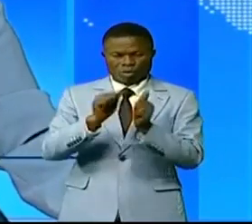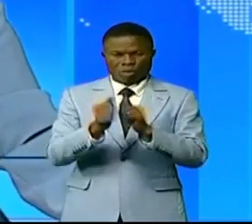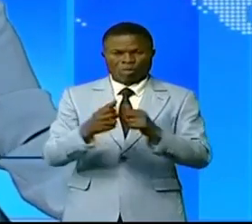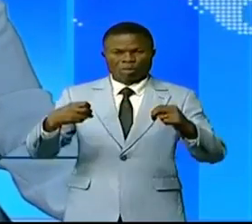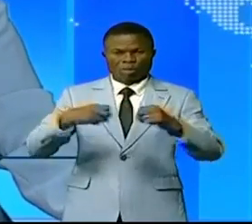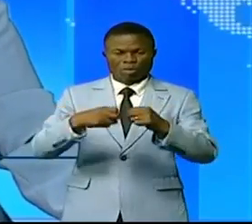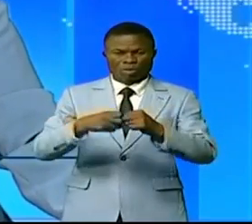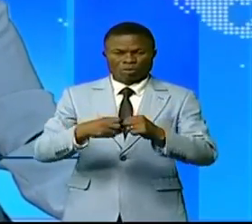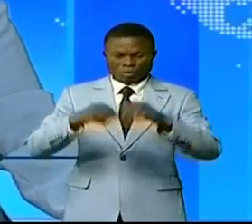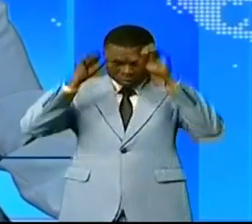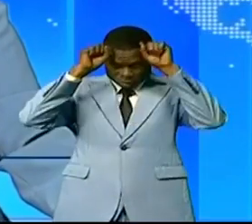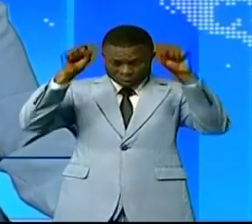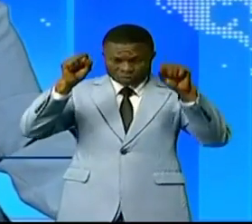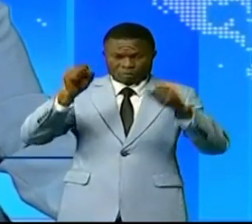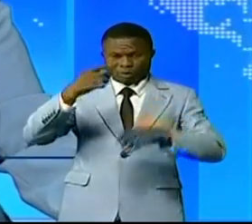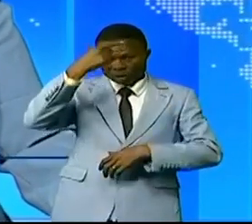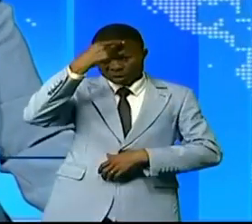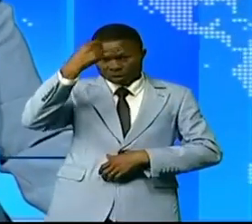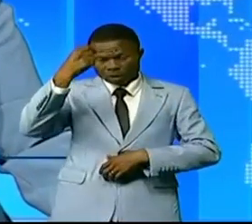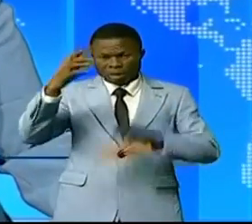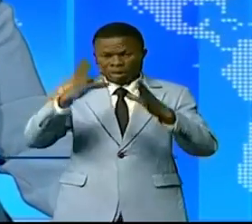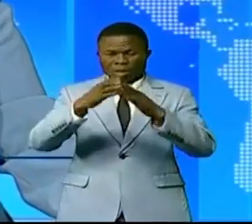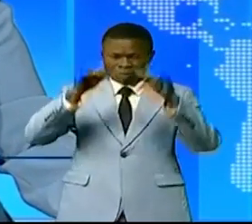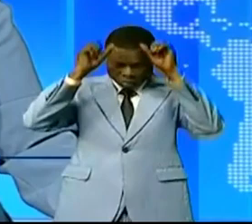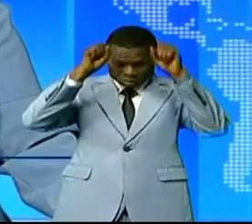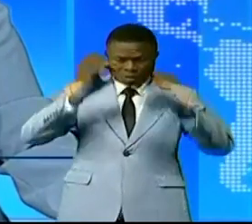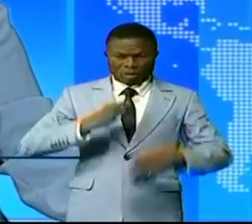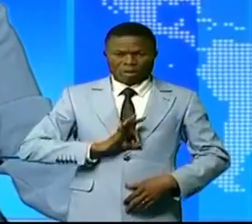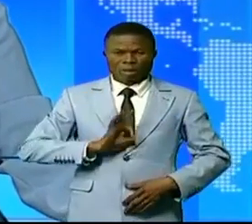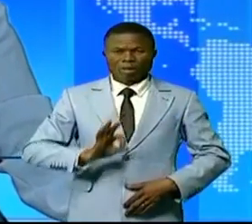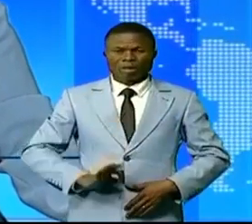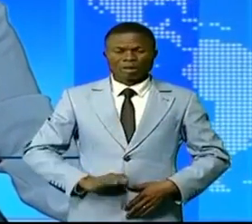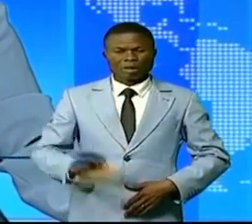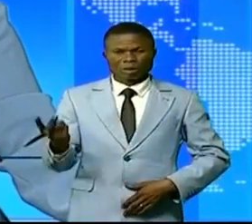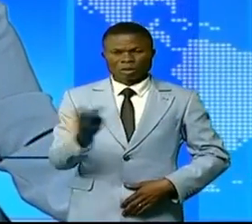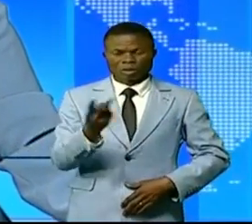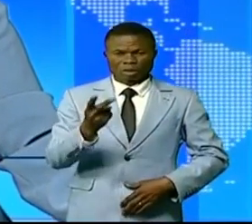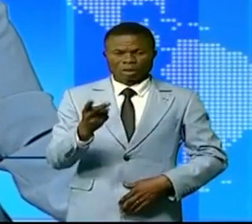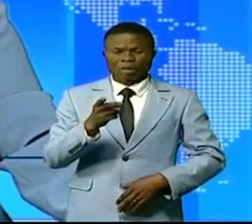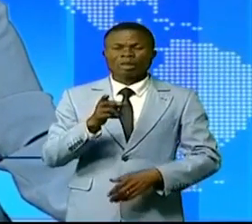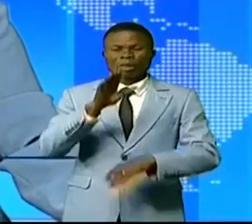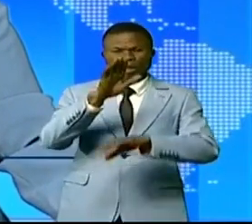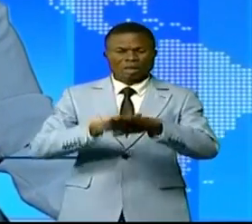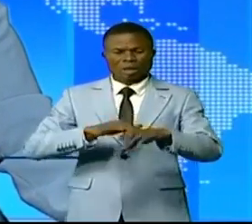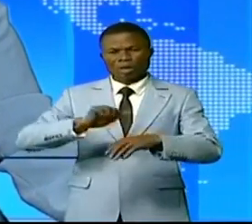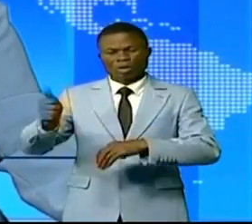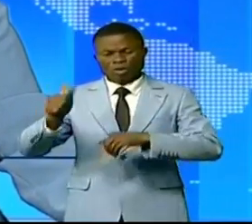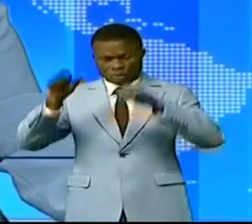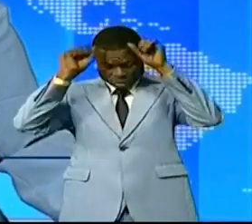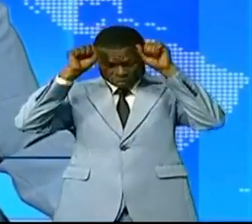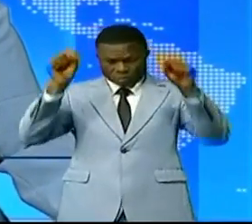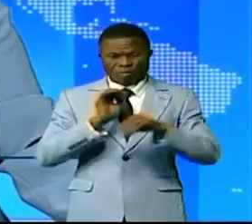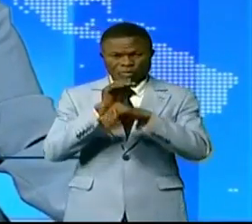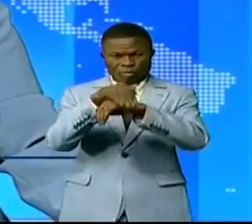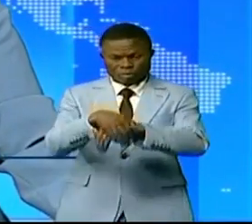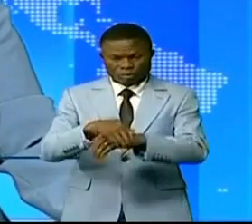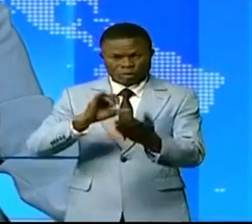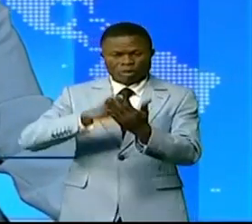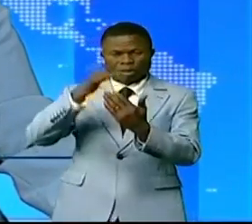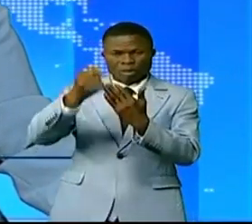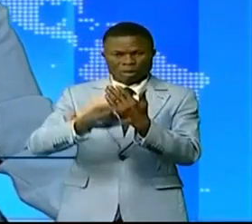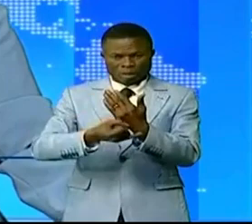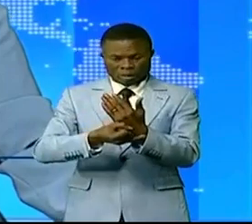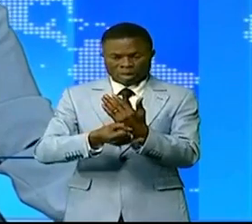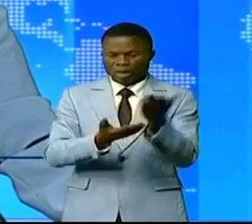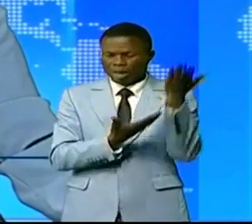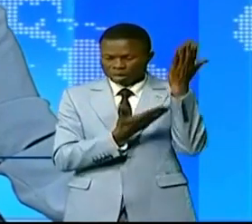de Deux Congo, Denis Sassou Nguesso et Félix-Antoine Tshisekedi Tshilombo, ont appelé les autres présidents à se joindre à ce projet